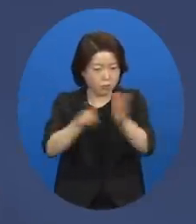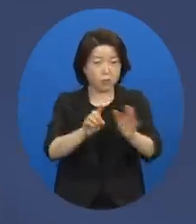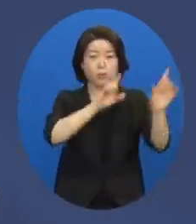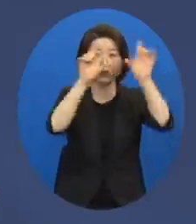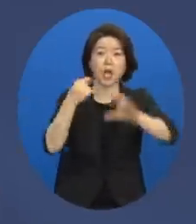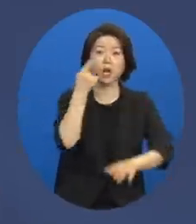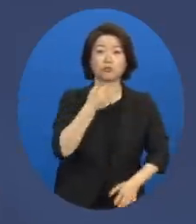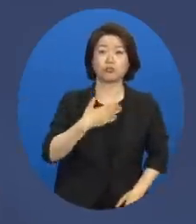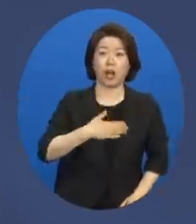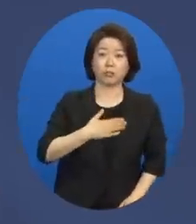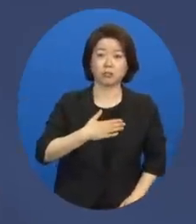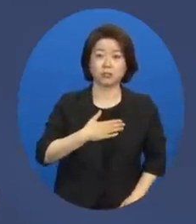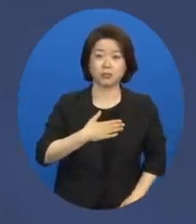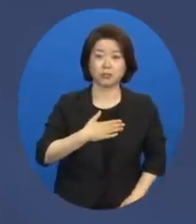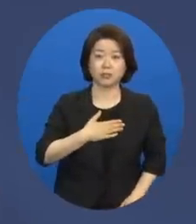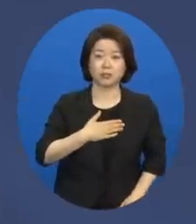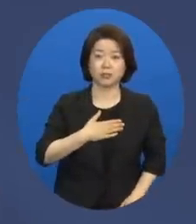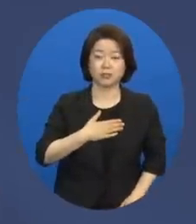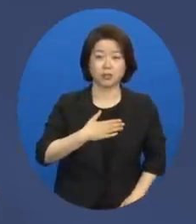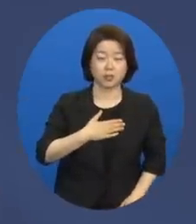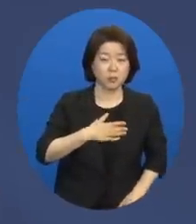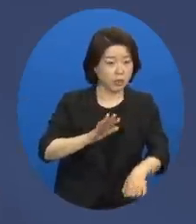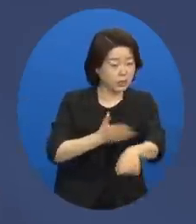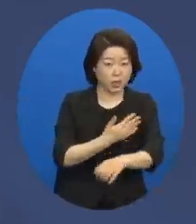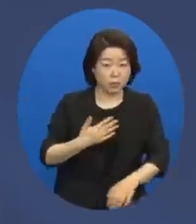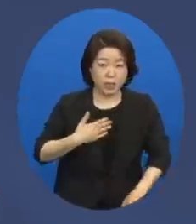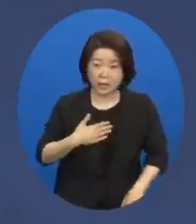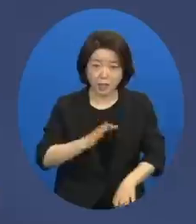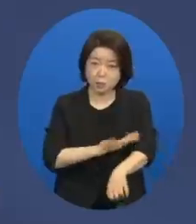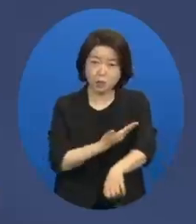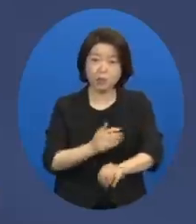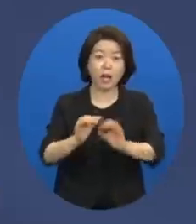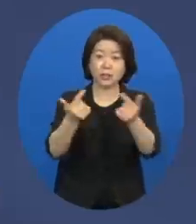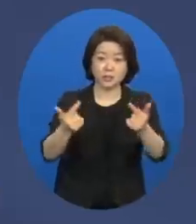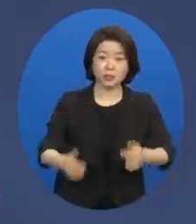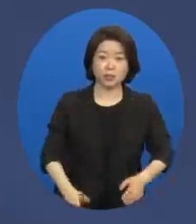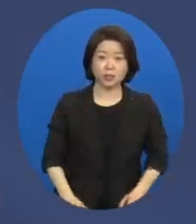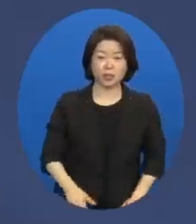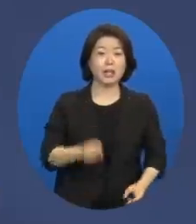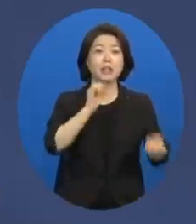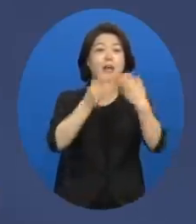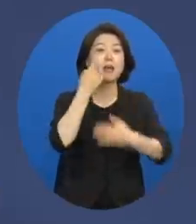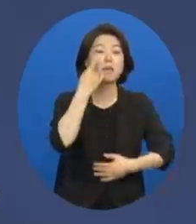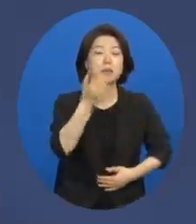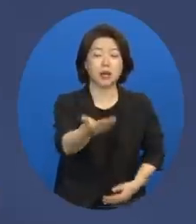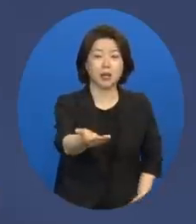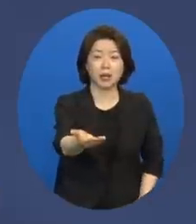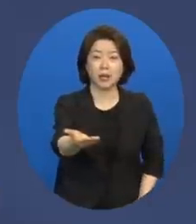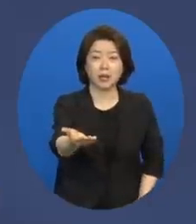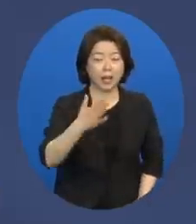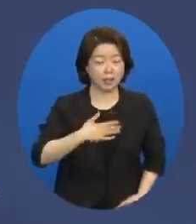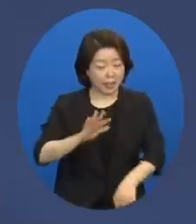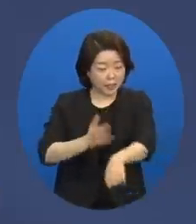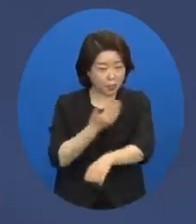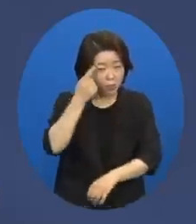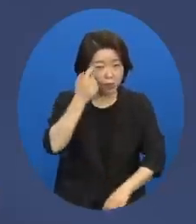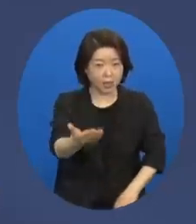줄 알았어요. 어? 뭐 잘못됐나요 제가? 대답 좀 해보세요. 제가